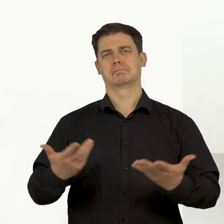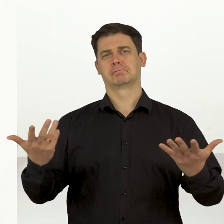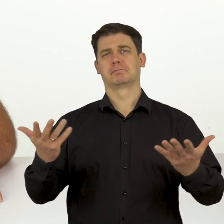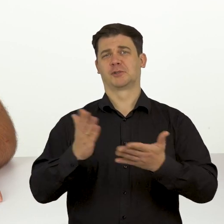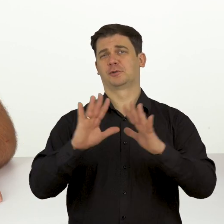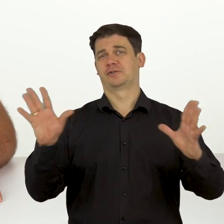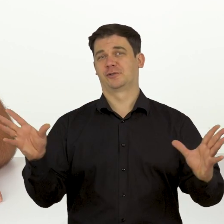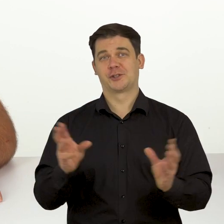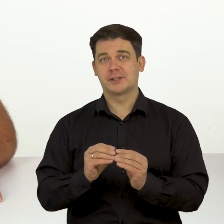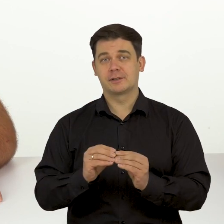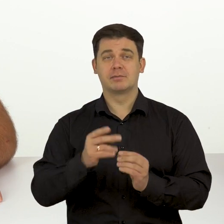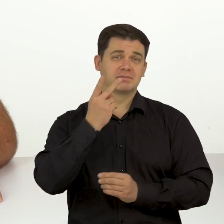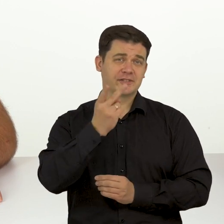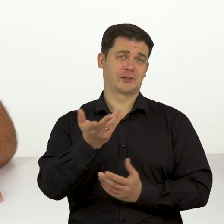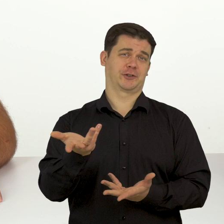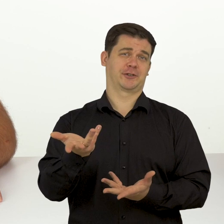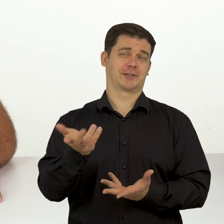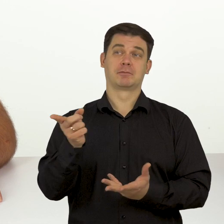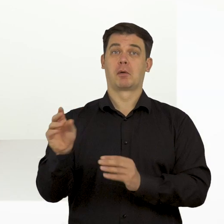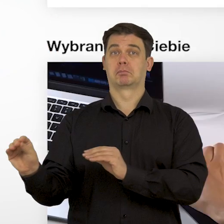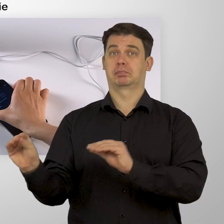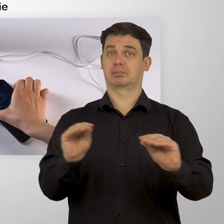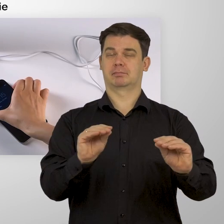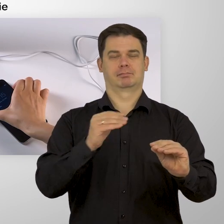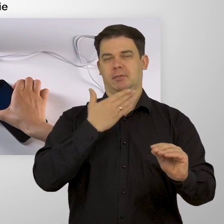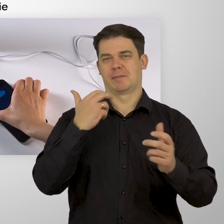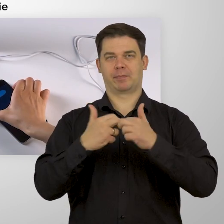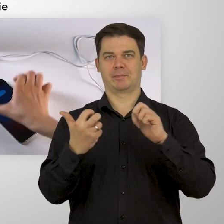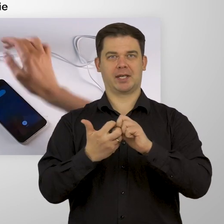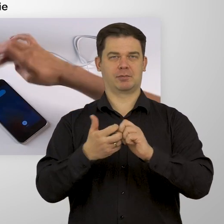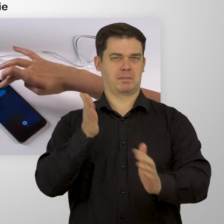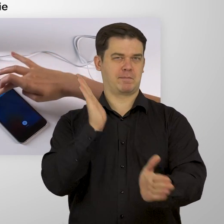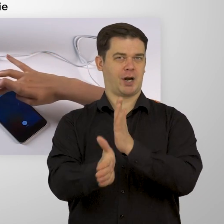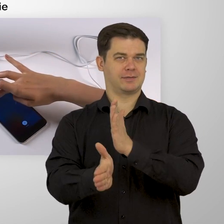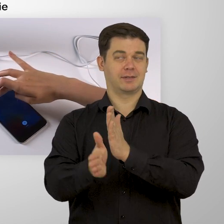I w zasadzie to wszystko. Jak widzisz, przenieśliśmy bez problemu nasze dane